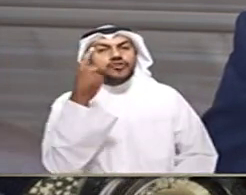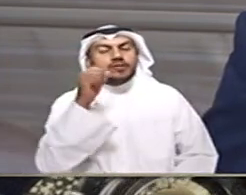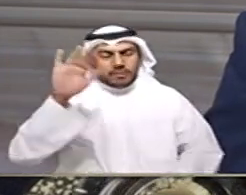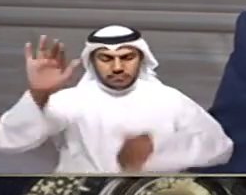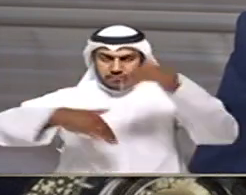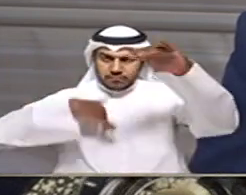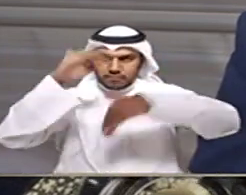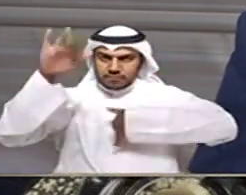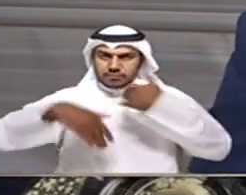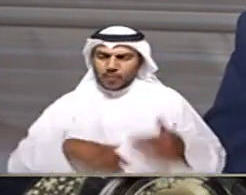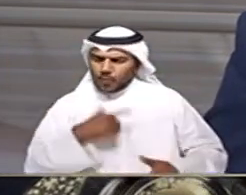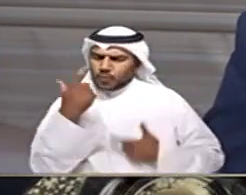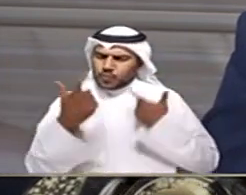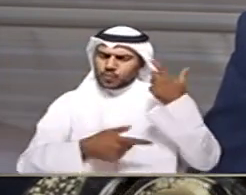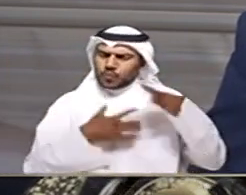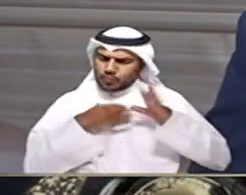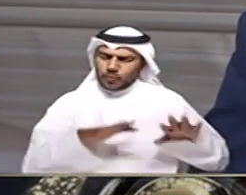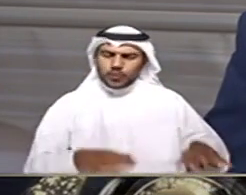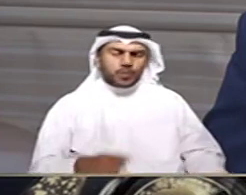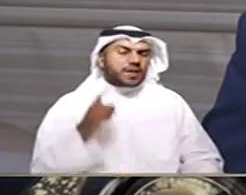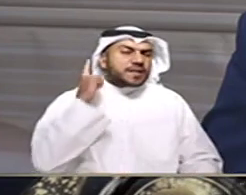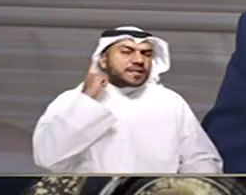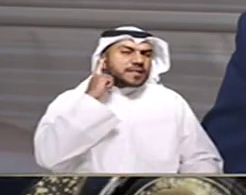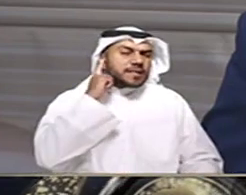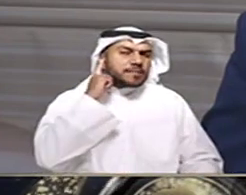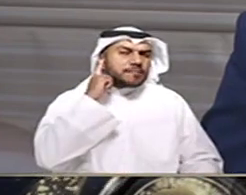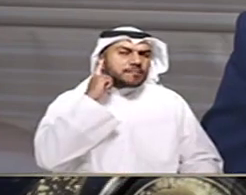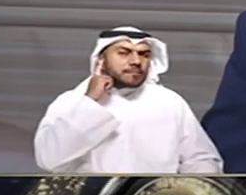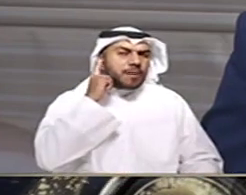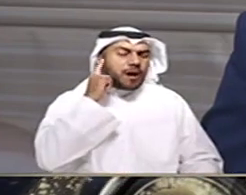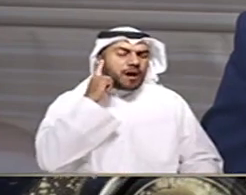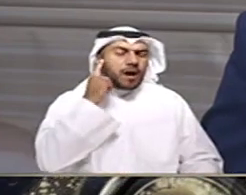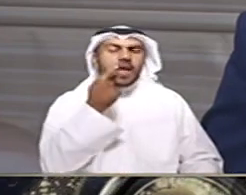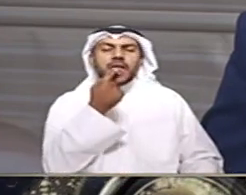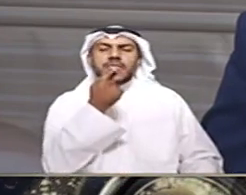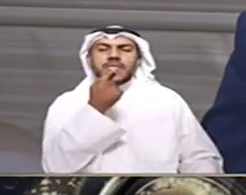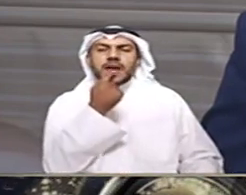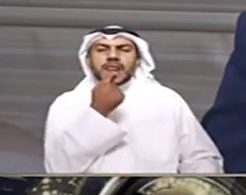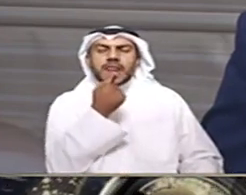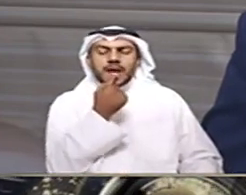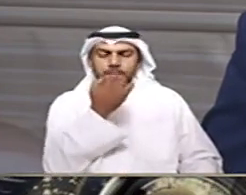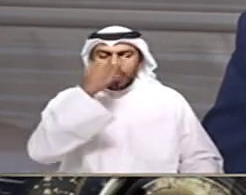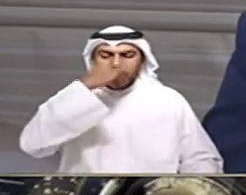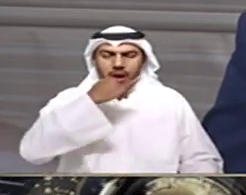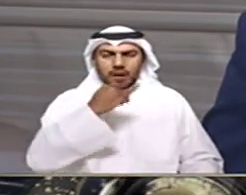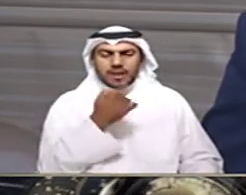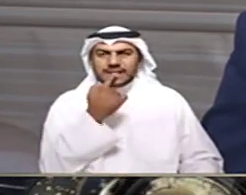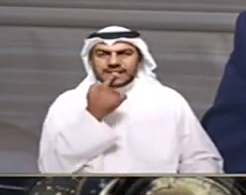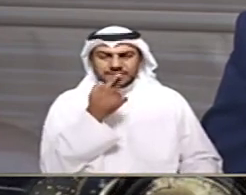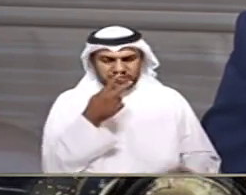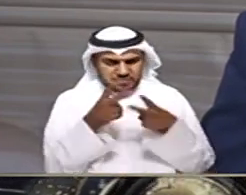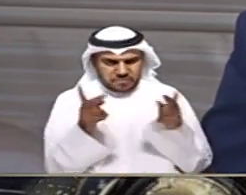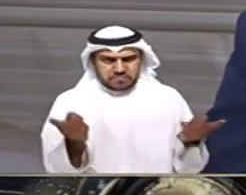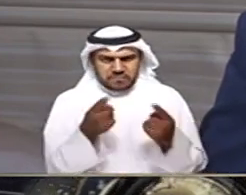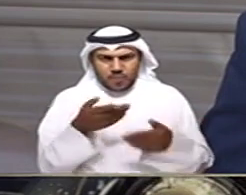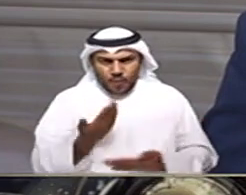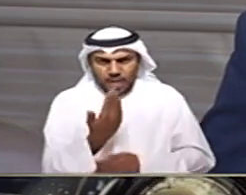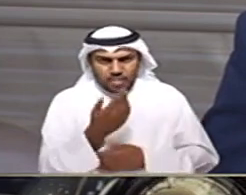العيادات تتكون من عيادات سمع واتزان ونطق وبلع، نستقبل جميع الأعمار من